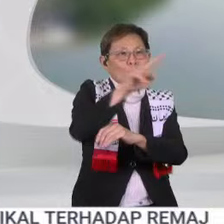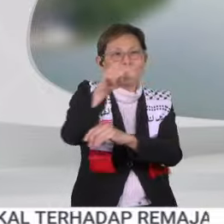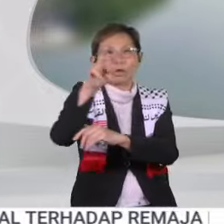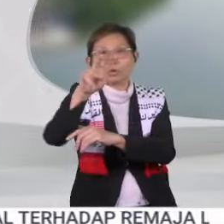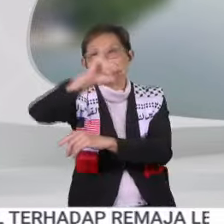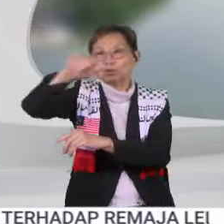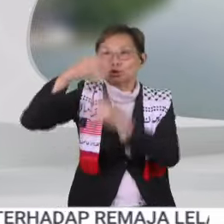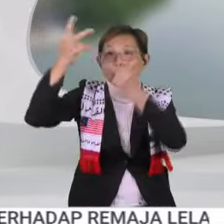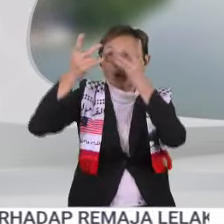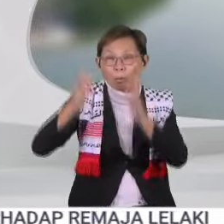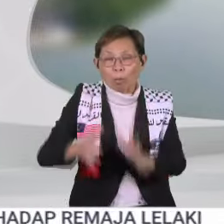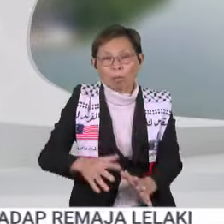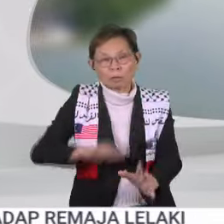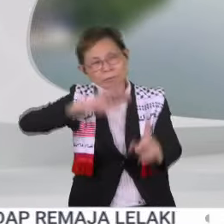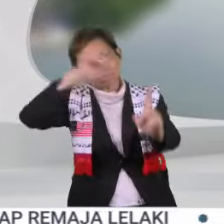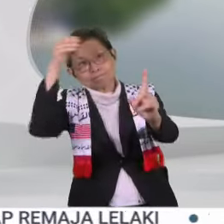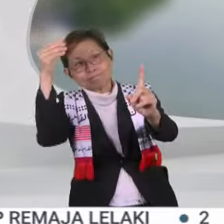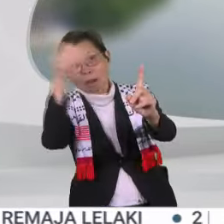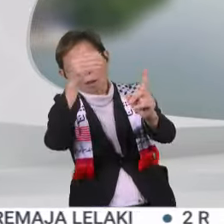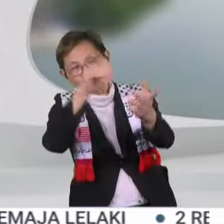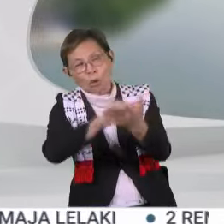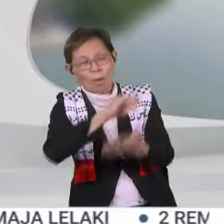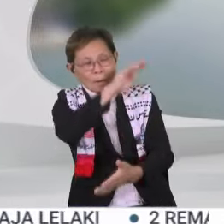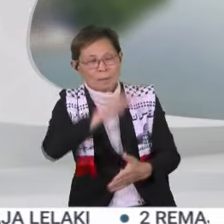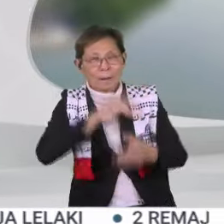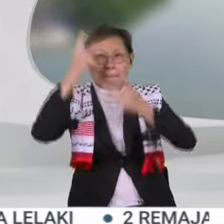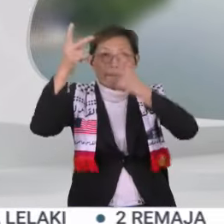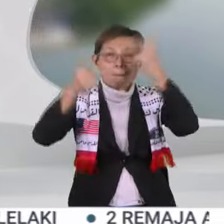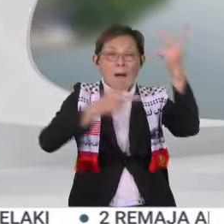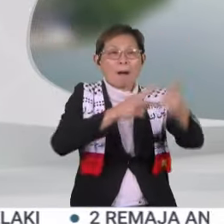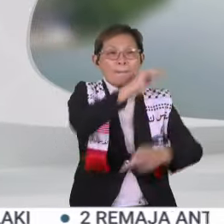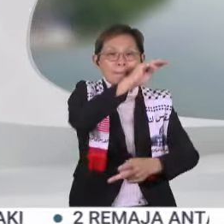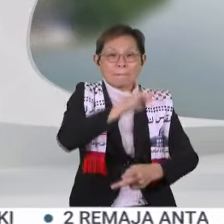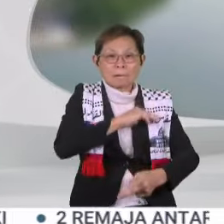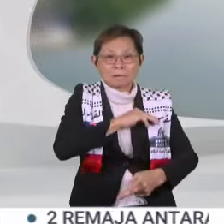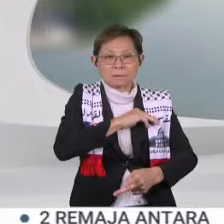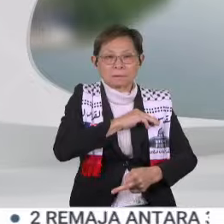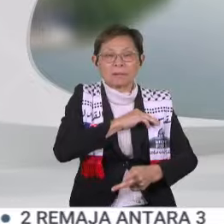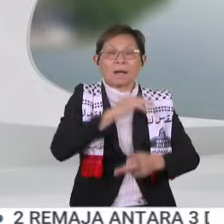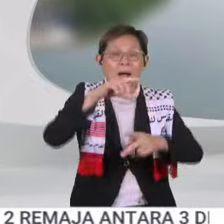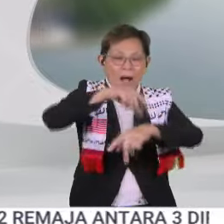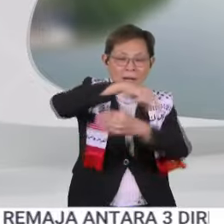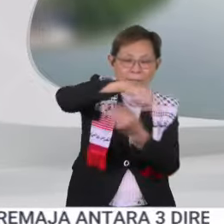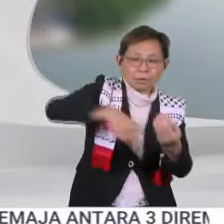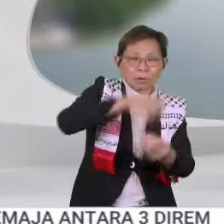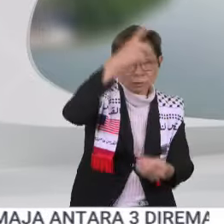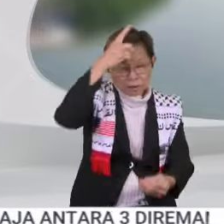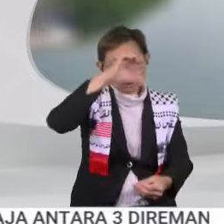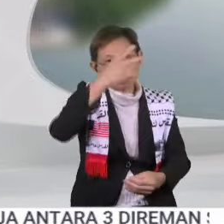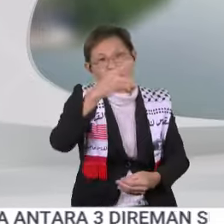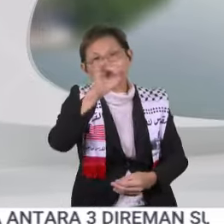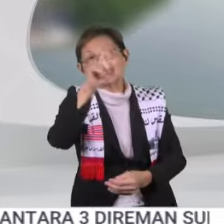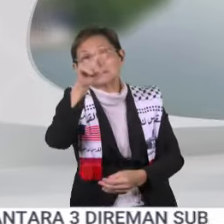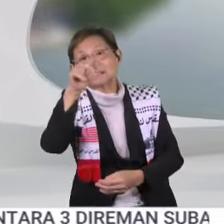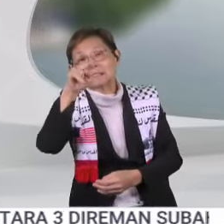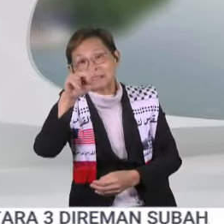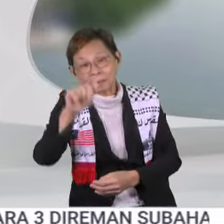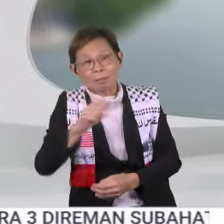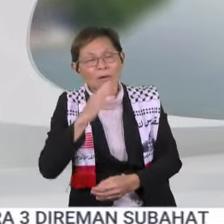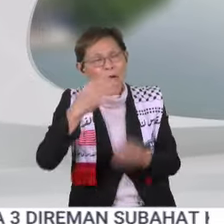juta pelancong yang disasarkan. Menteri Pelancongan Kebudayaan dan Alam Sekitar Sabah, Datuk Christina Liu berkata, angka